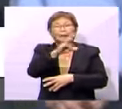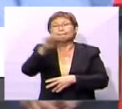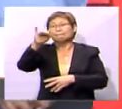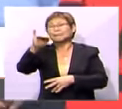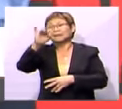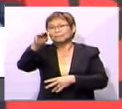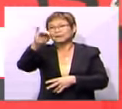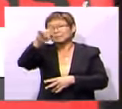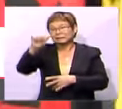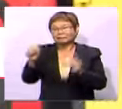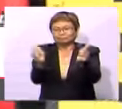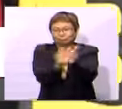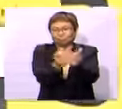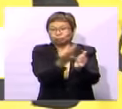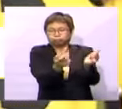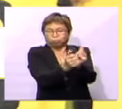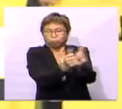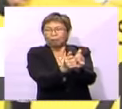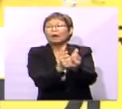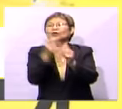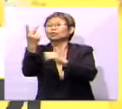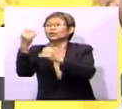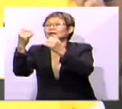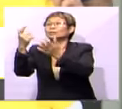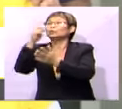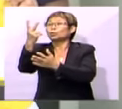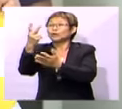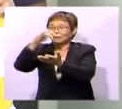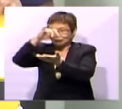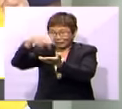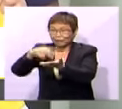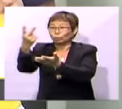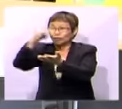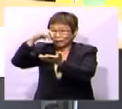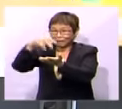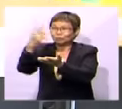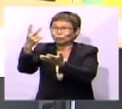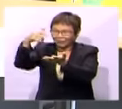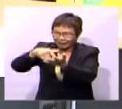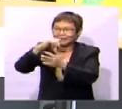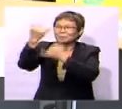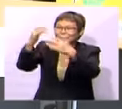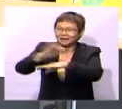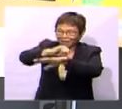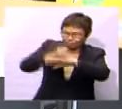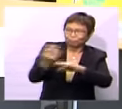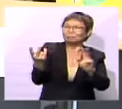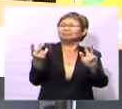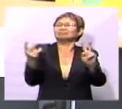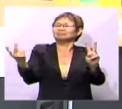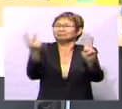Median akan bergandingan dengan dua lagi pemain import yang masih bersama The Boss Gaurus iaitu Gilma Jose da